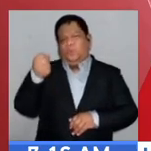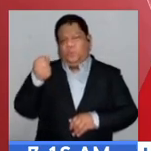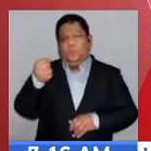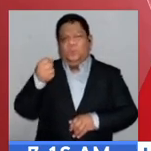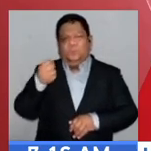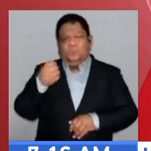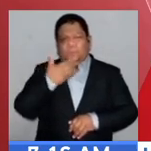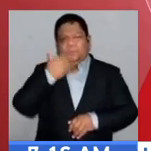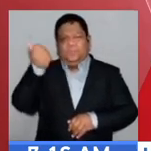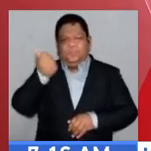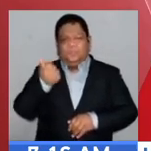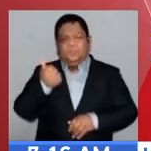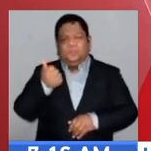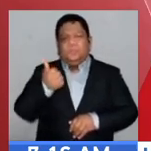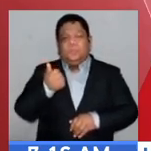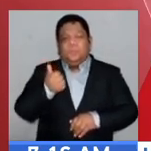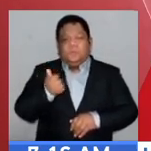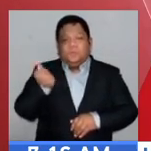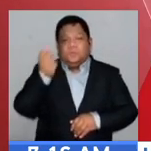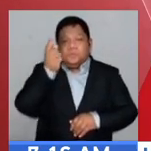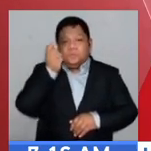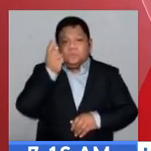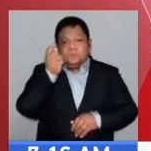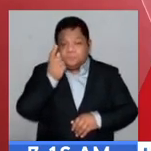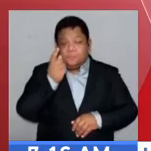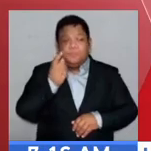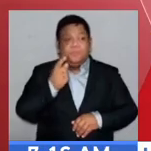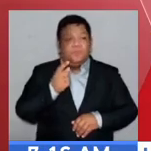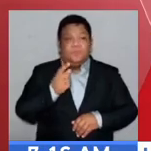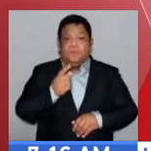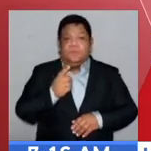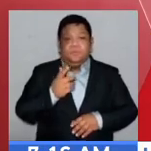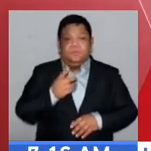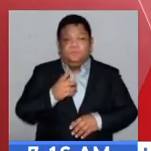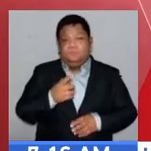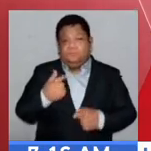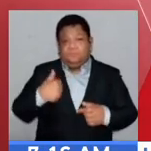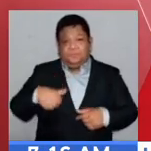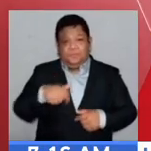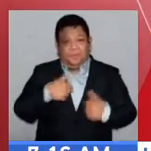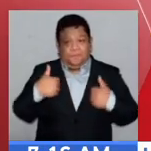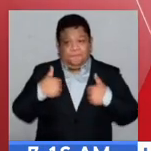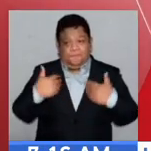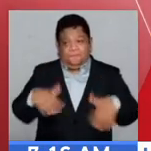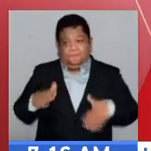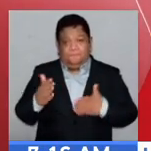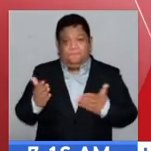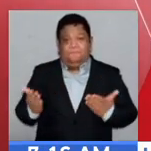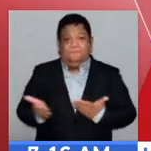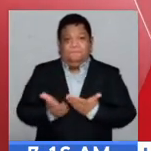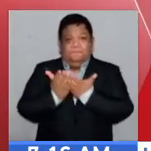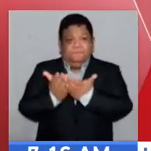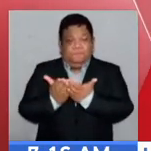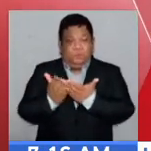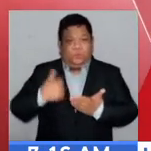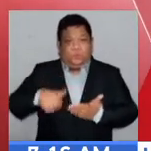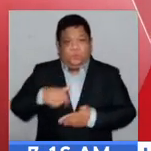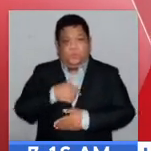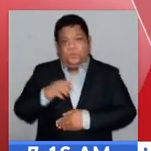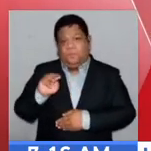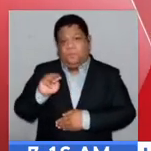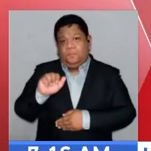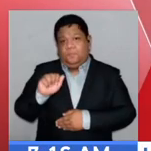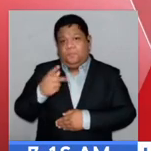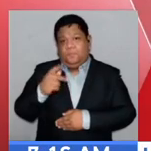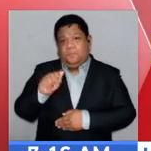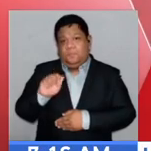yung mandato dahil dito sa joint resolution na aming inihain noong